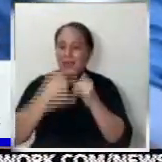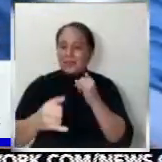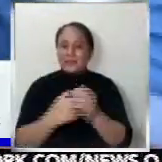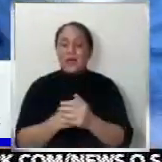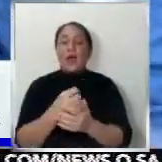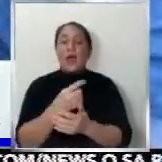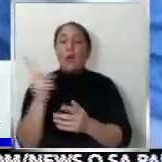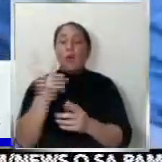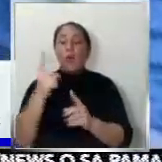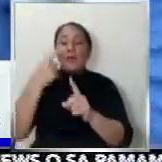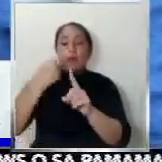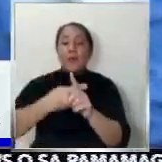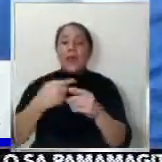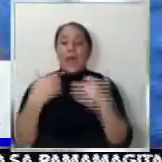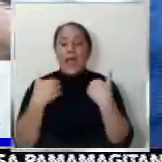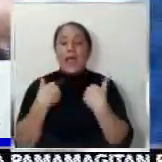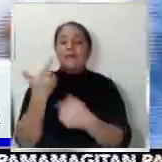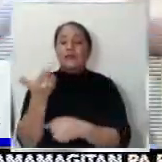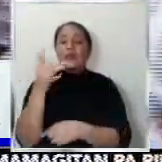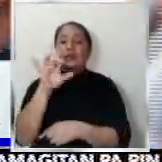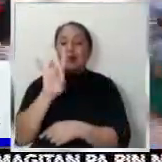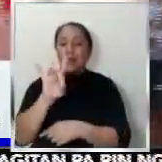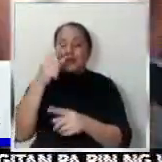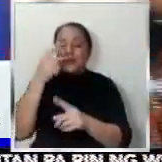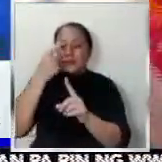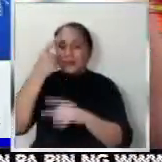buwan ang may 28 days?